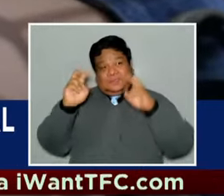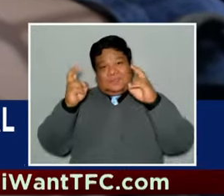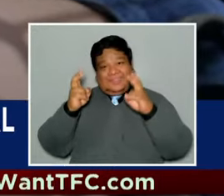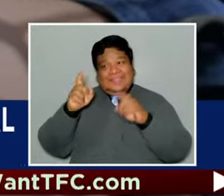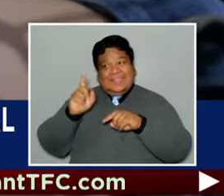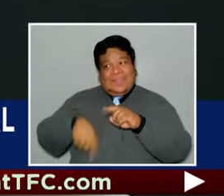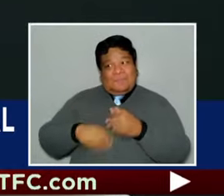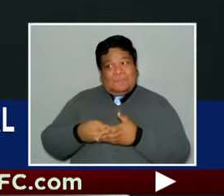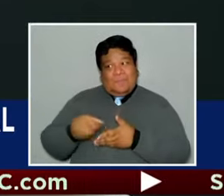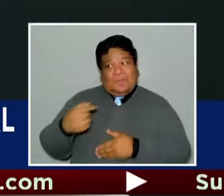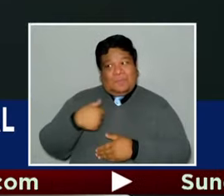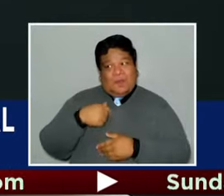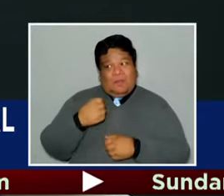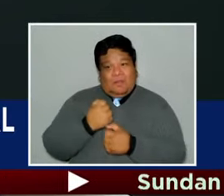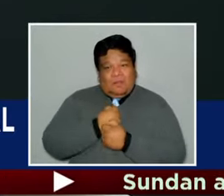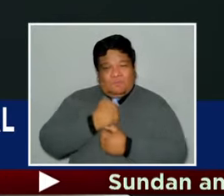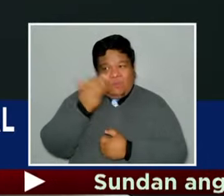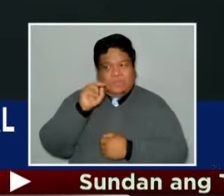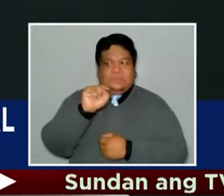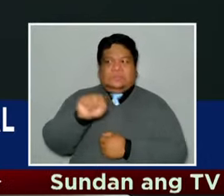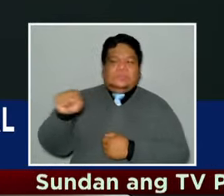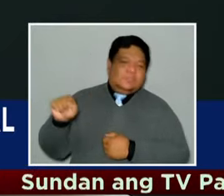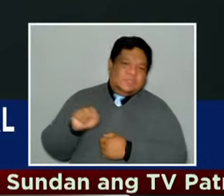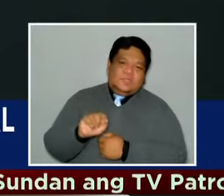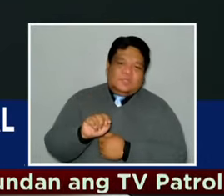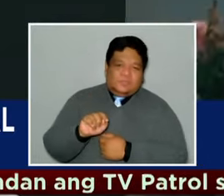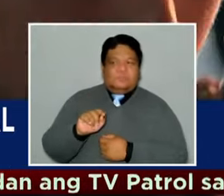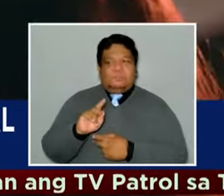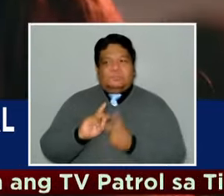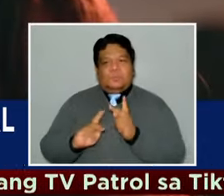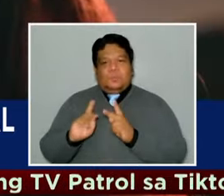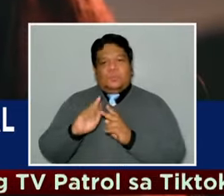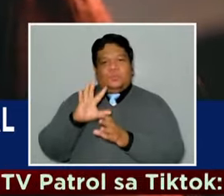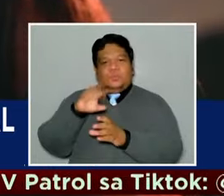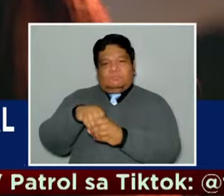because of everyone there. So I can't wait for more of their scenes.